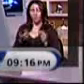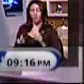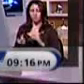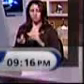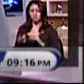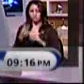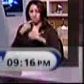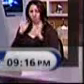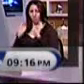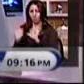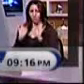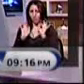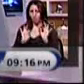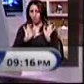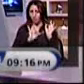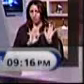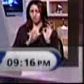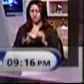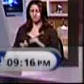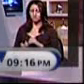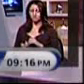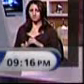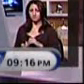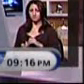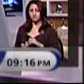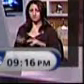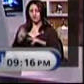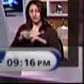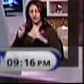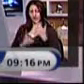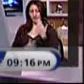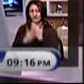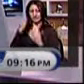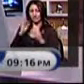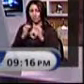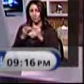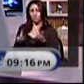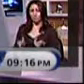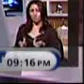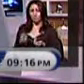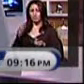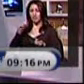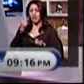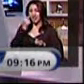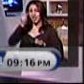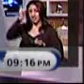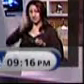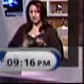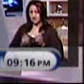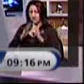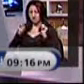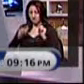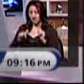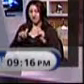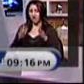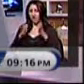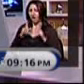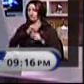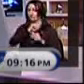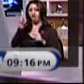احنا يعني انا مش عايز احبط الناس، بس اللي تغير الانسان المصري، الانسان المصري ما بقاش يخاف. انت ما كناش